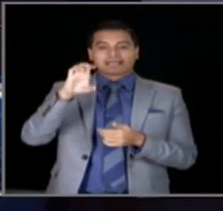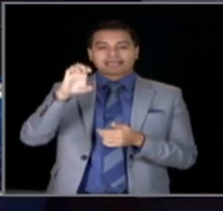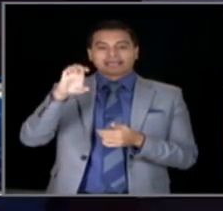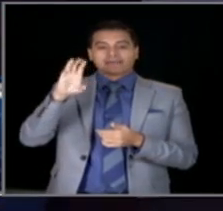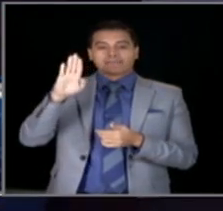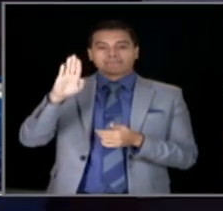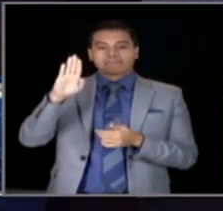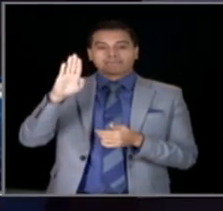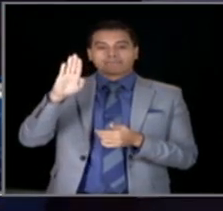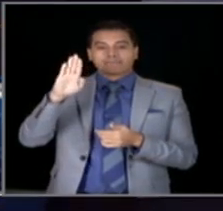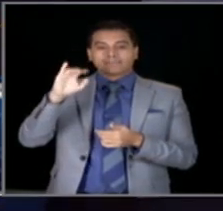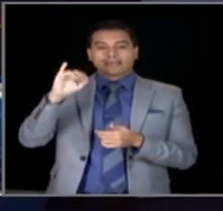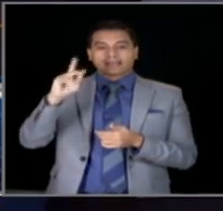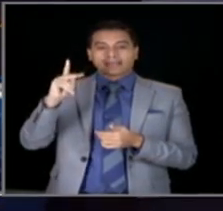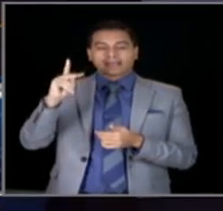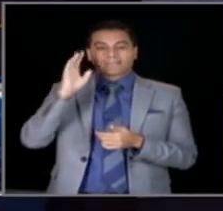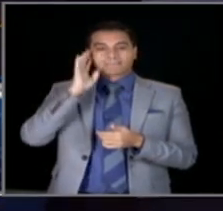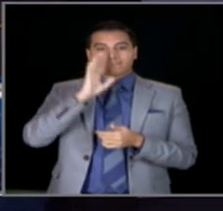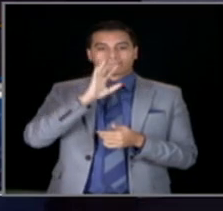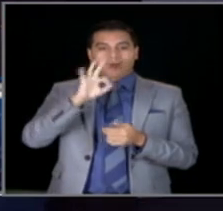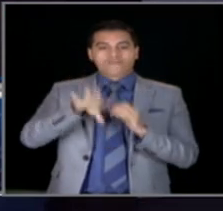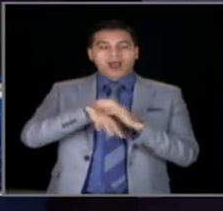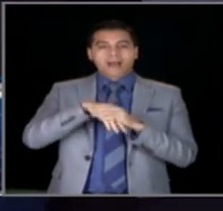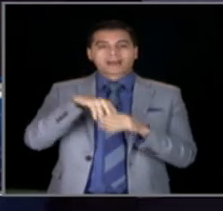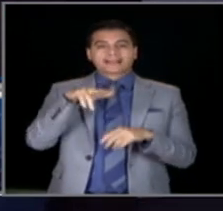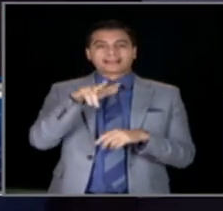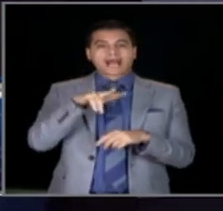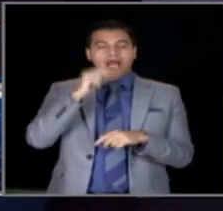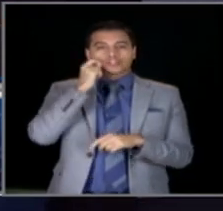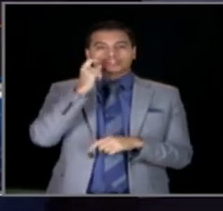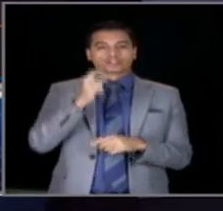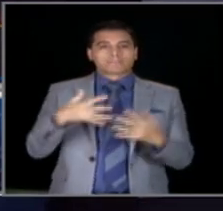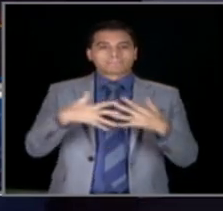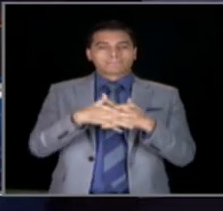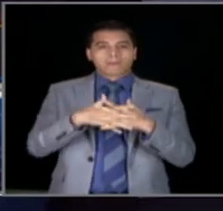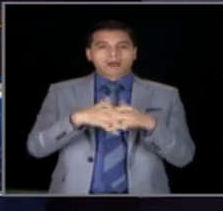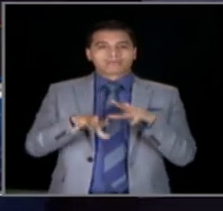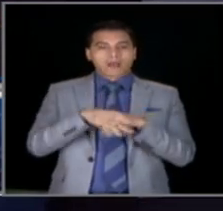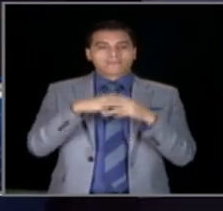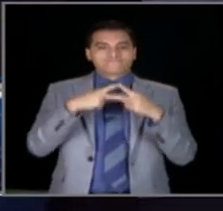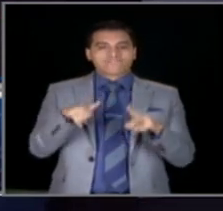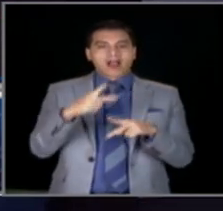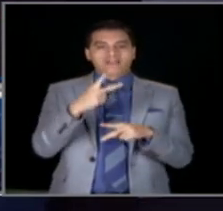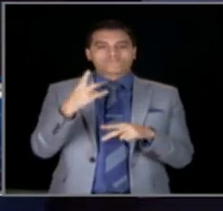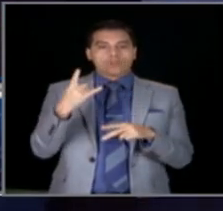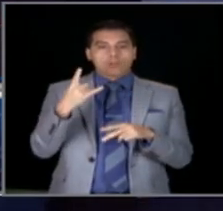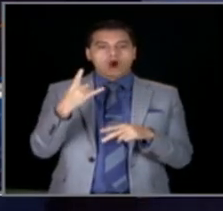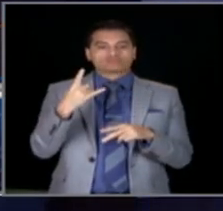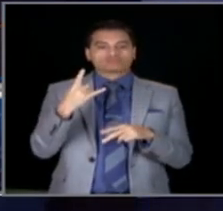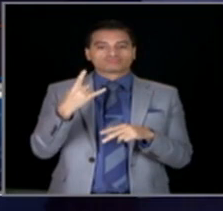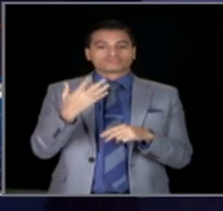أسسها 3 أشخاص من الدولة دي سنة 2010.